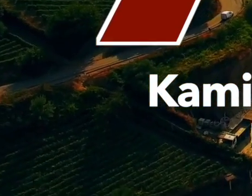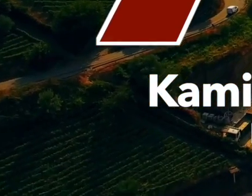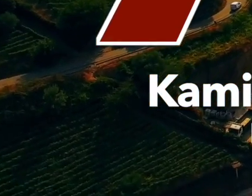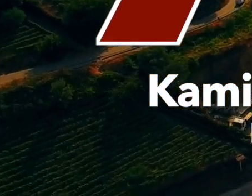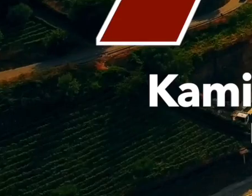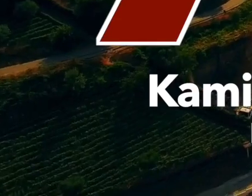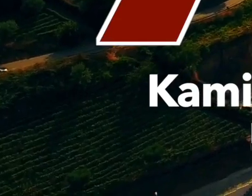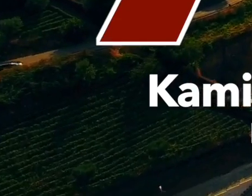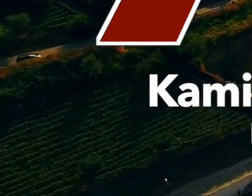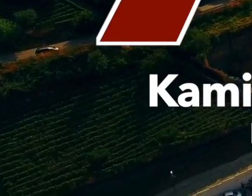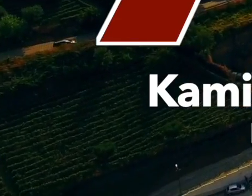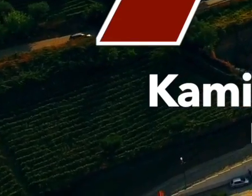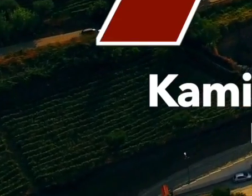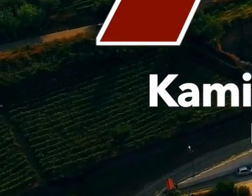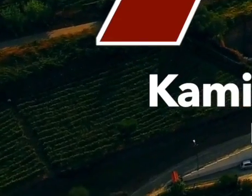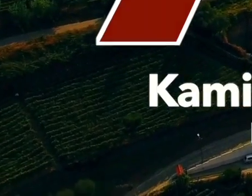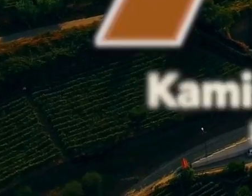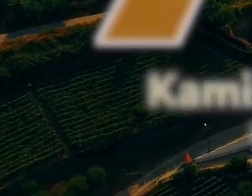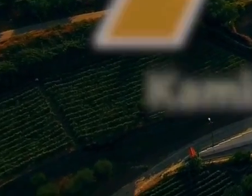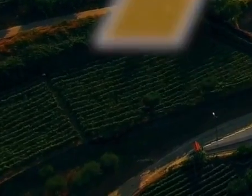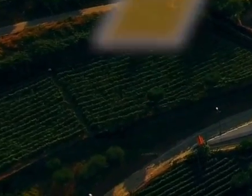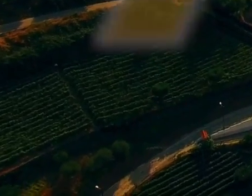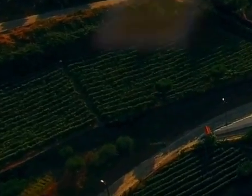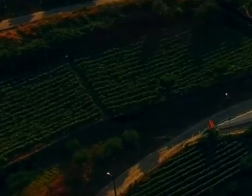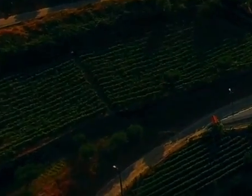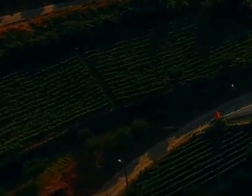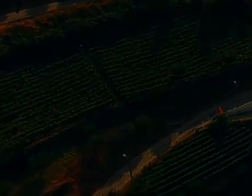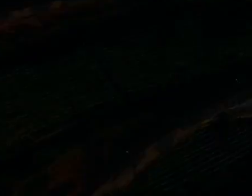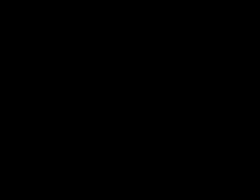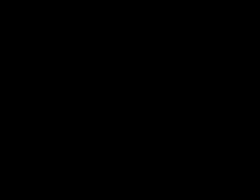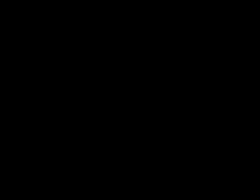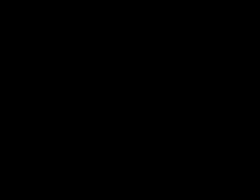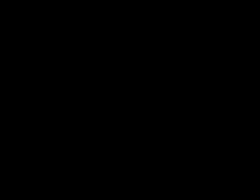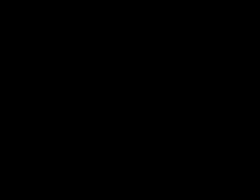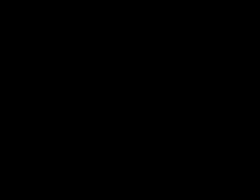mengirimkan pokok doa melalui fitur live chat di YouTube.